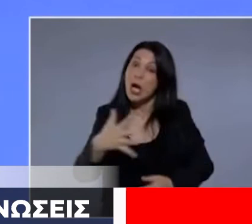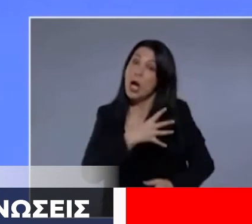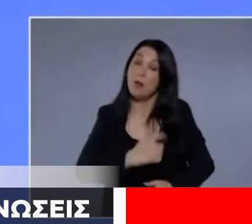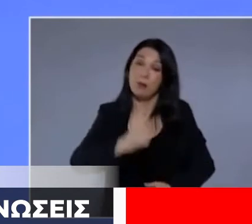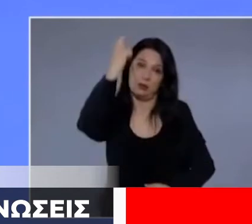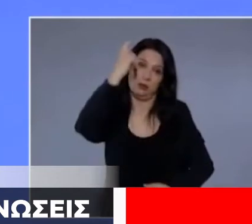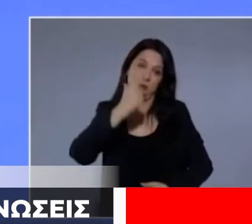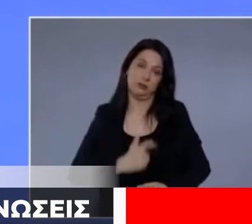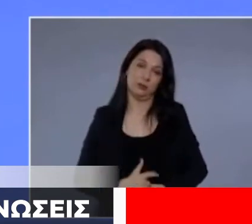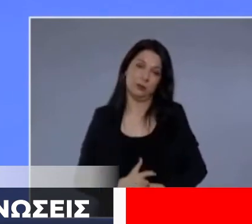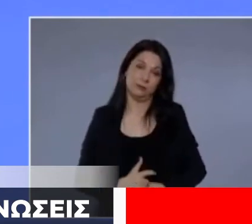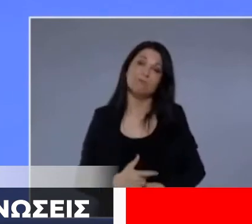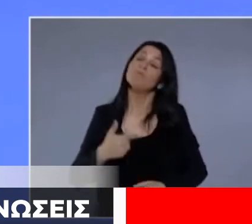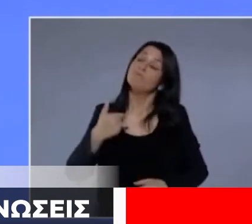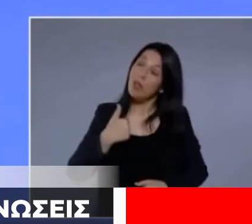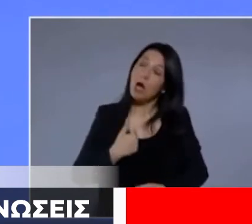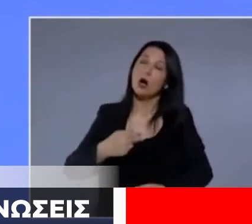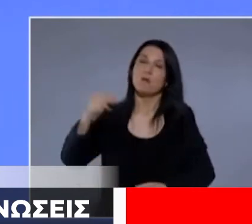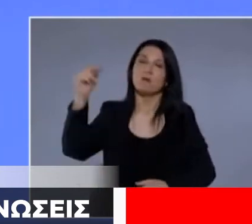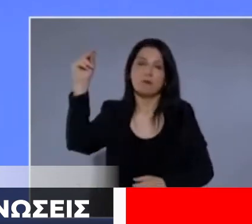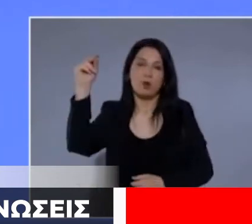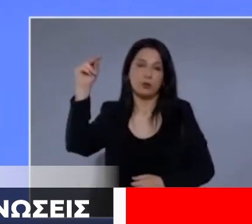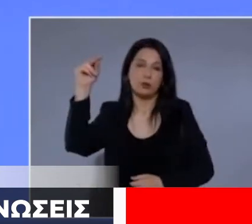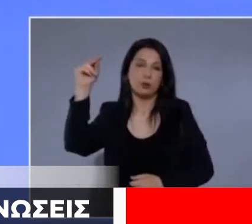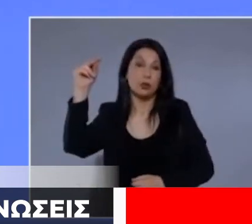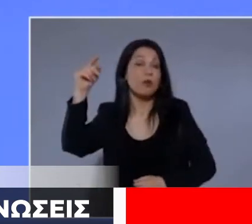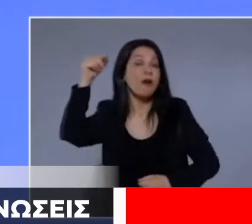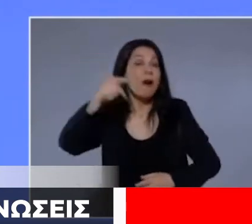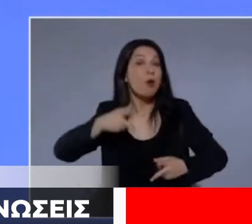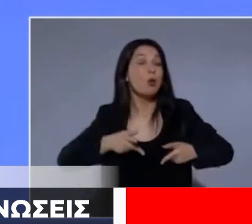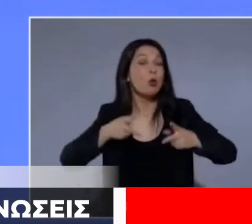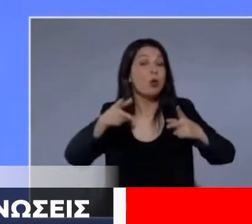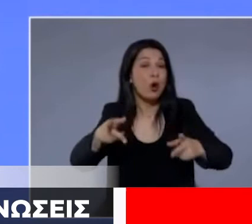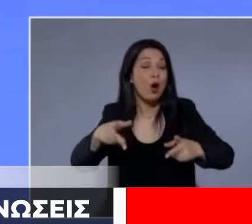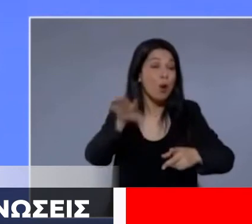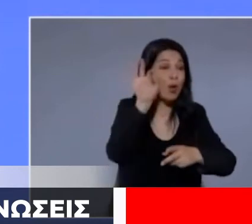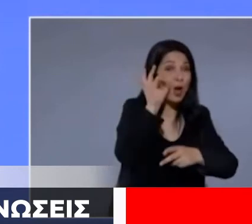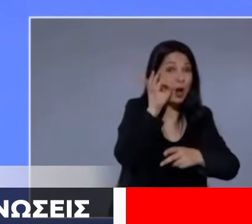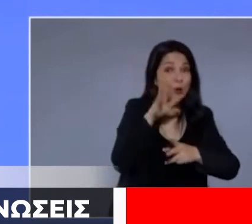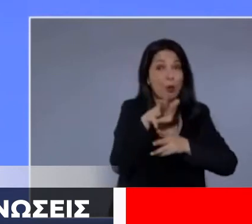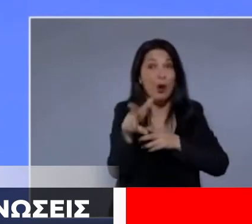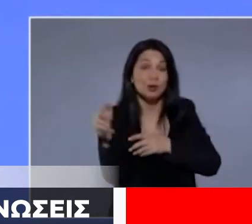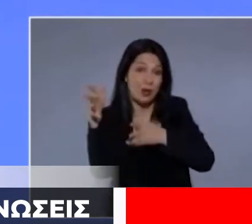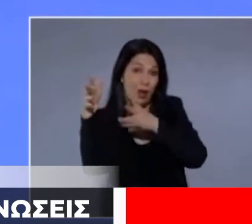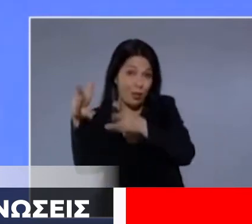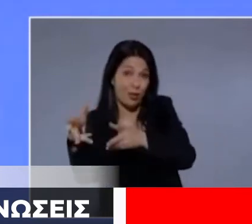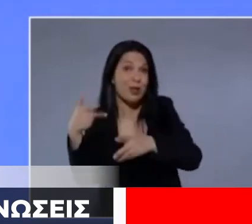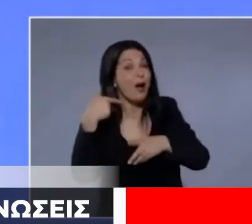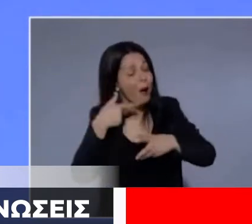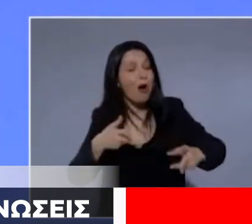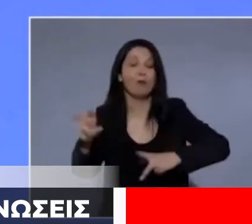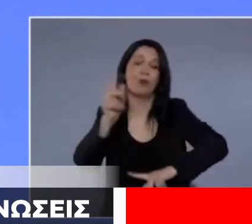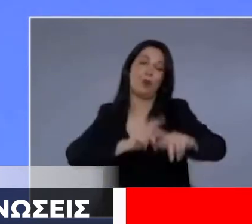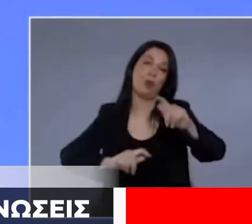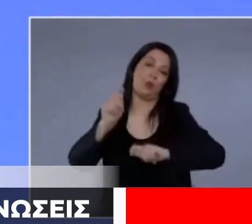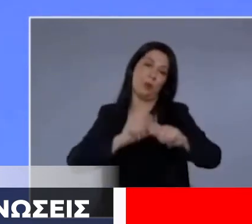θα ολοκληρώσουμε την πολύπαθη σύνδεση μεταξύ Έδεσας και Θεσσαλονίκης, έτσι ώστε να βγει επιτέλους